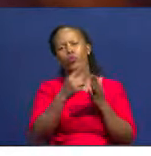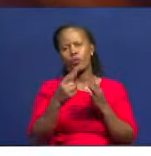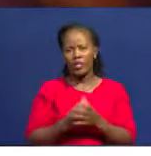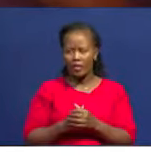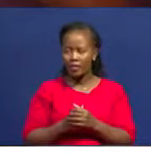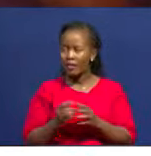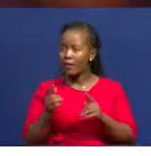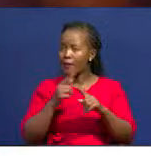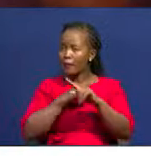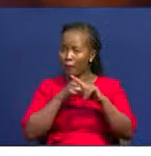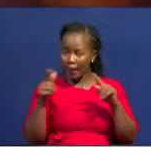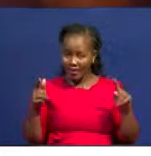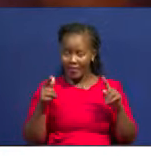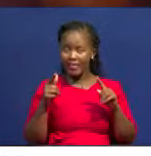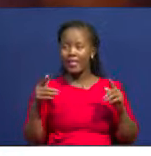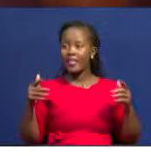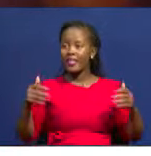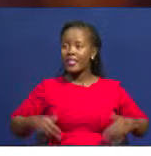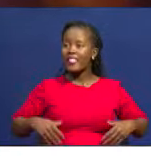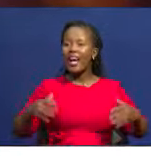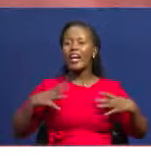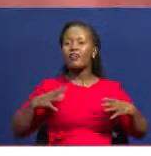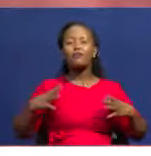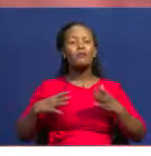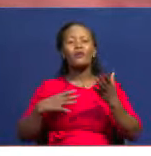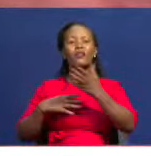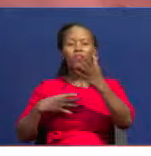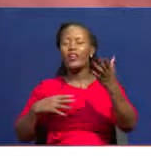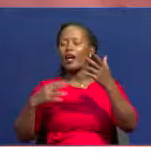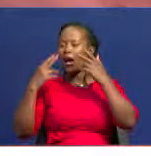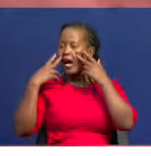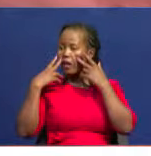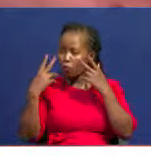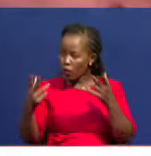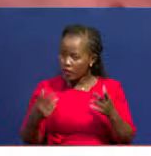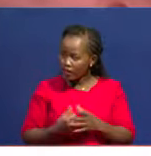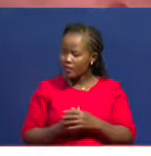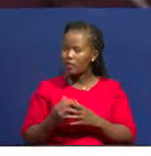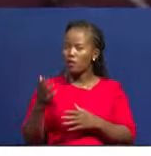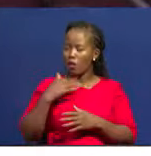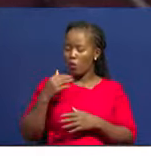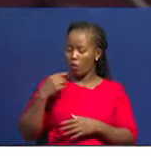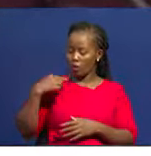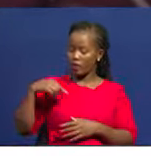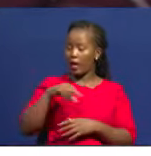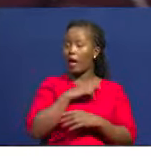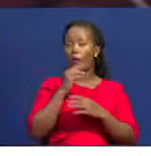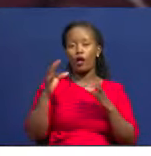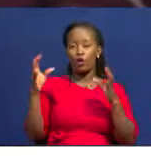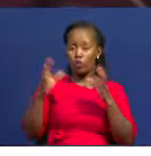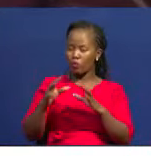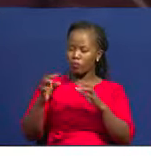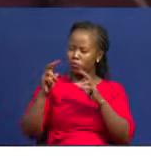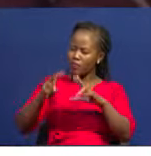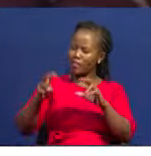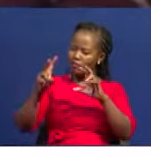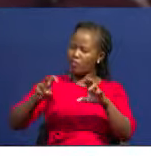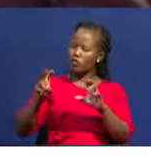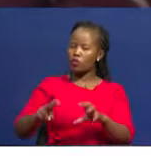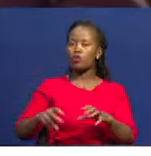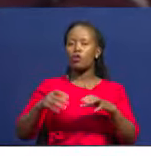But these young people are watching. We want our investigative agency to do a lifestyle